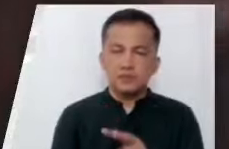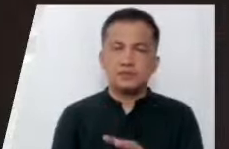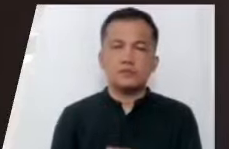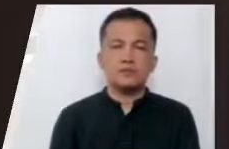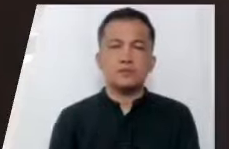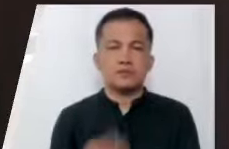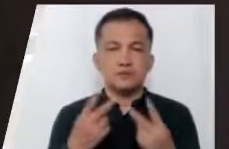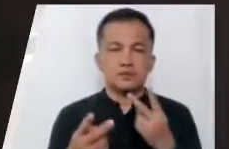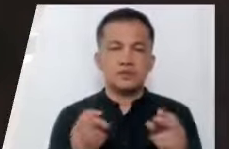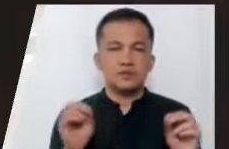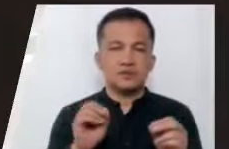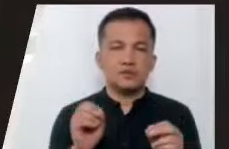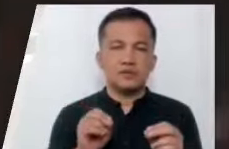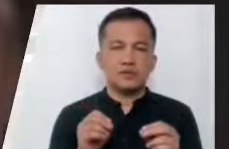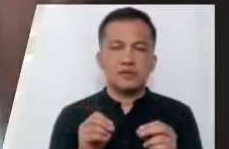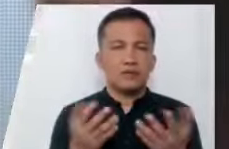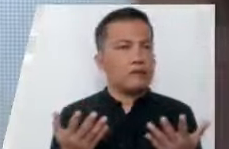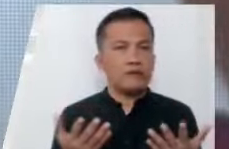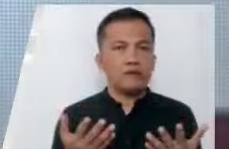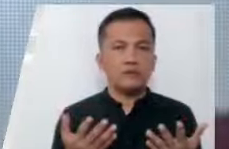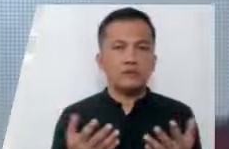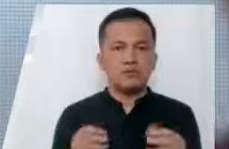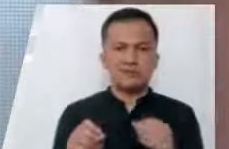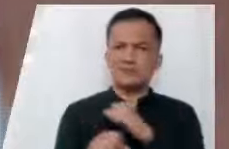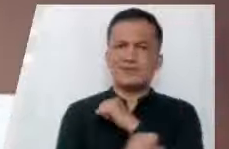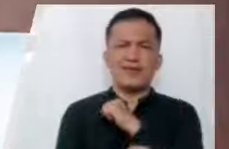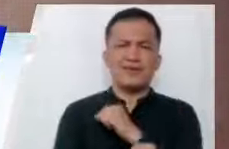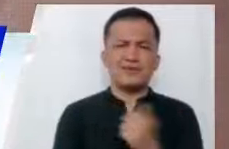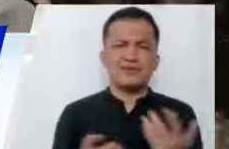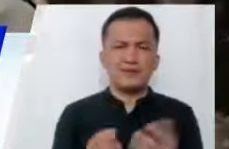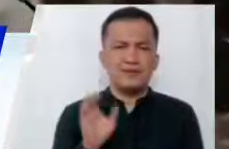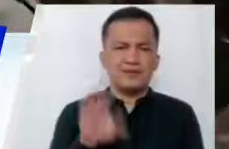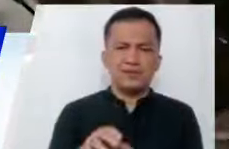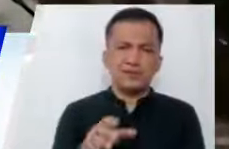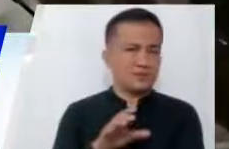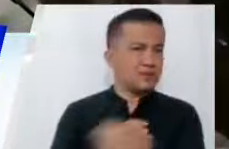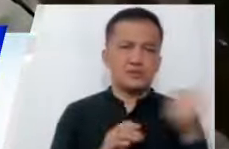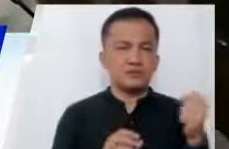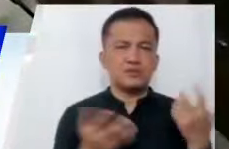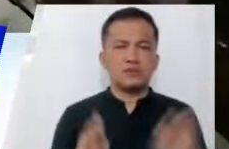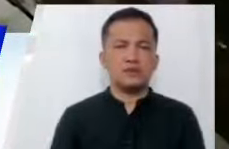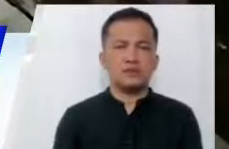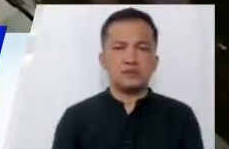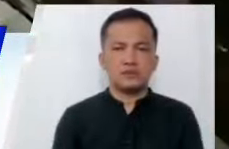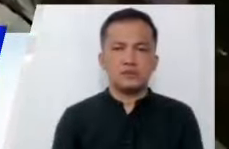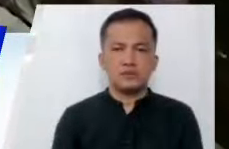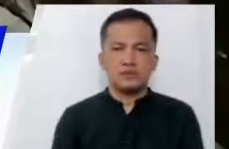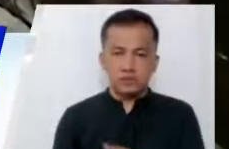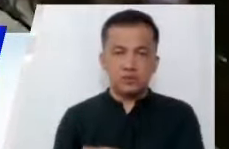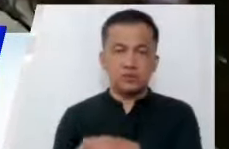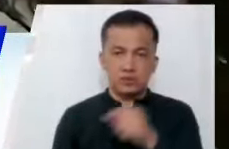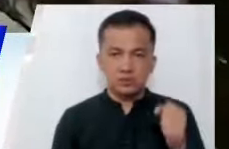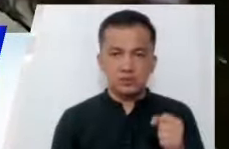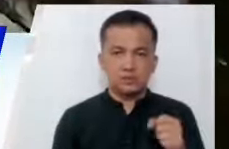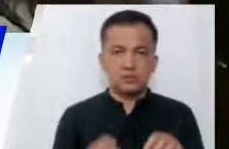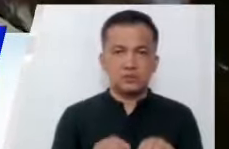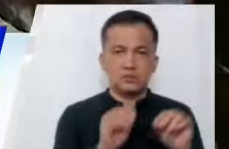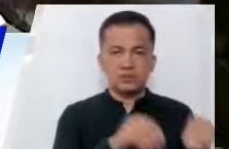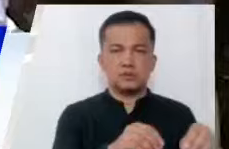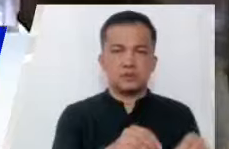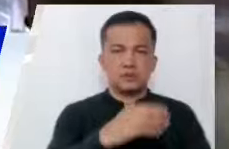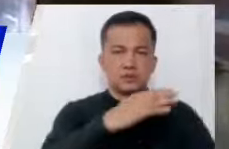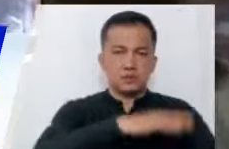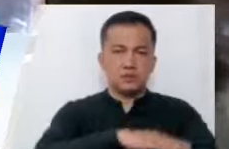namang escalation po, hindi ninakaw, it wasn't forcibly taken from them. Tinanggal lang sa possession nila at itinagay din sa lamesa.